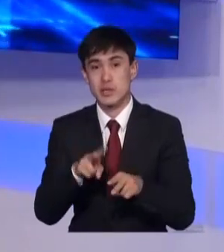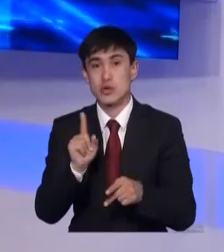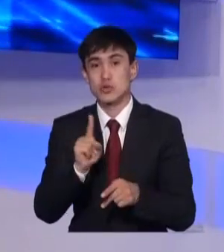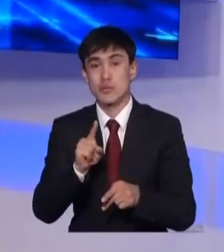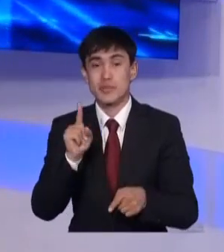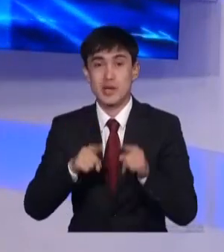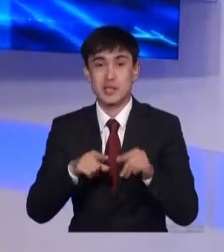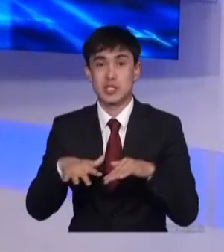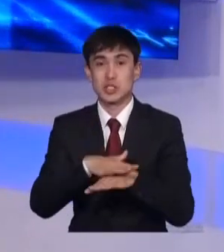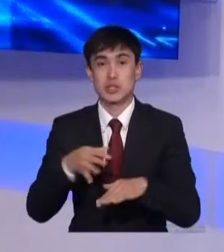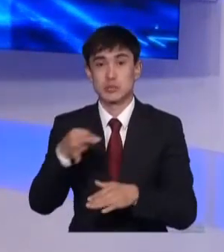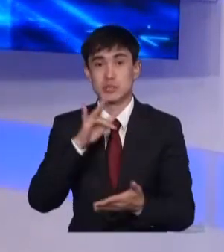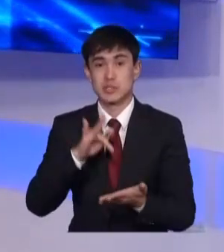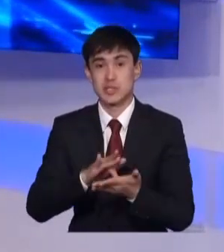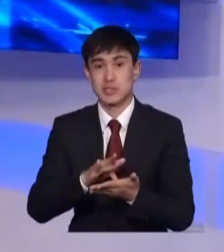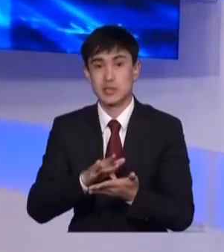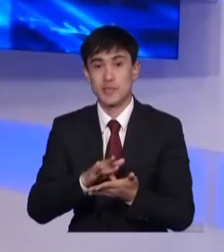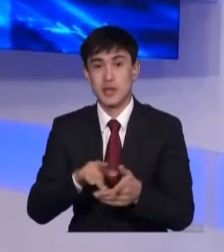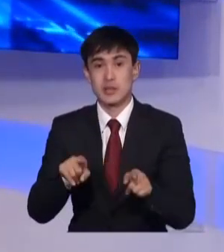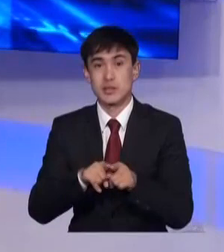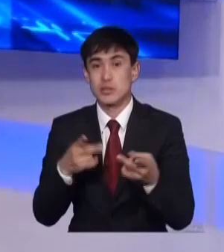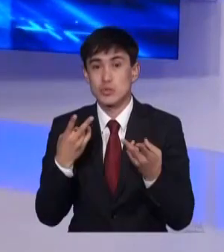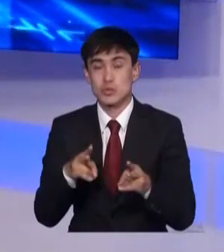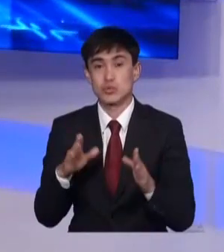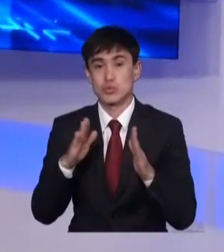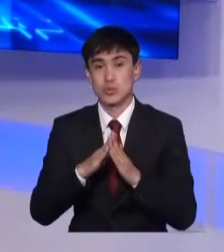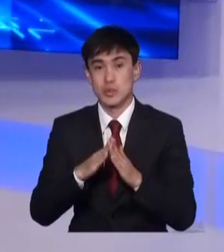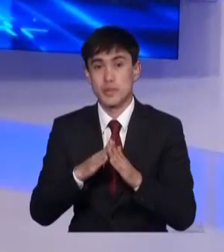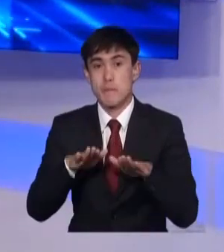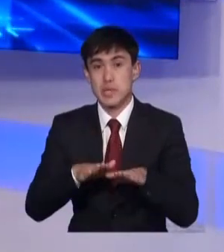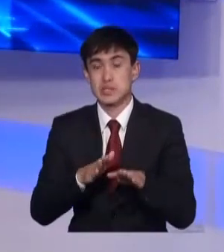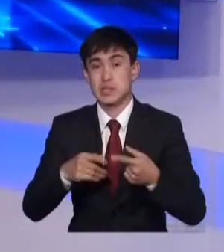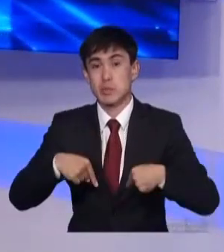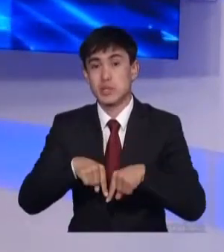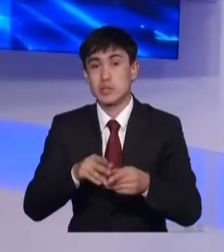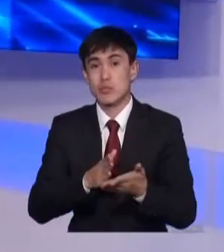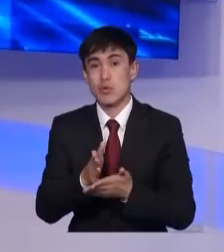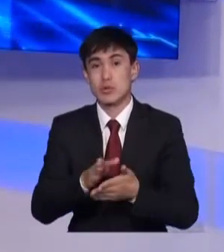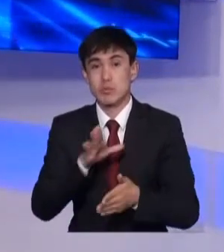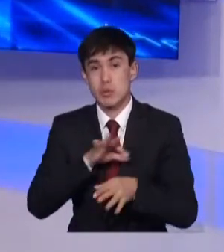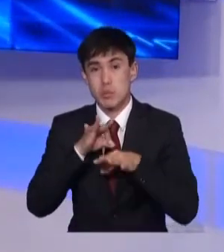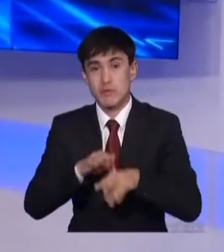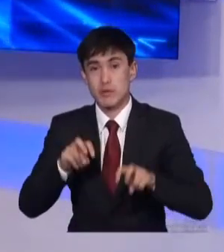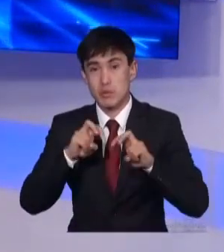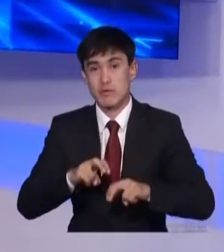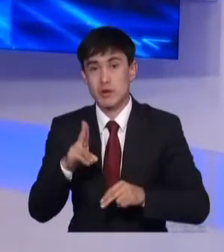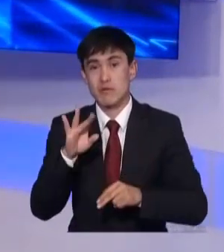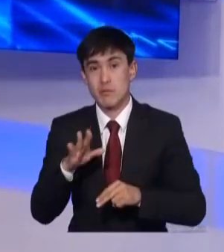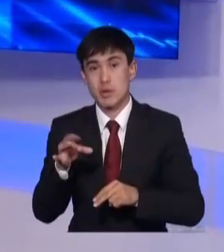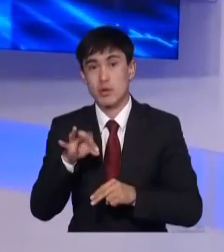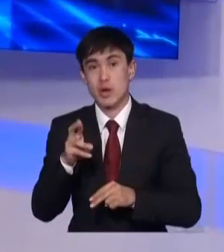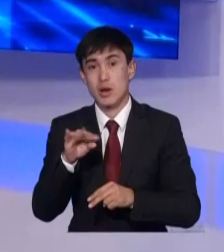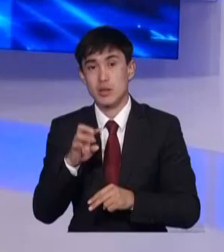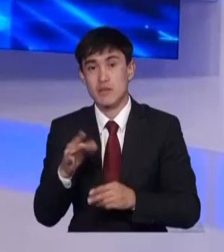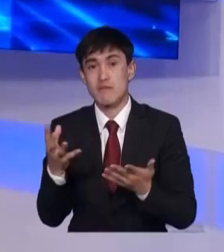того что некоторые жители областного центра не так уж и нуждаются в жилье местными исполнительными органами Была проведена проверка квартир в микрорайоне